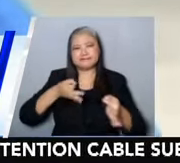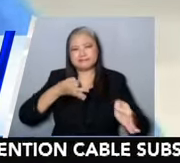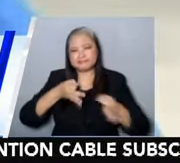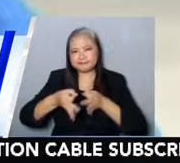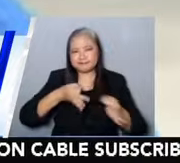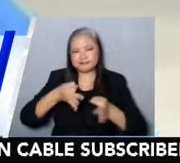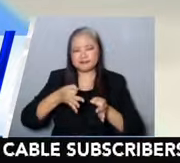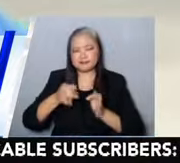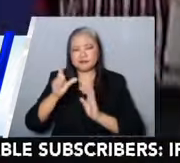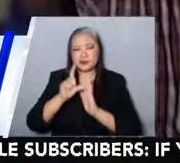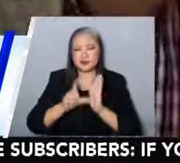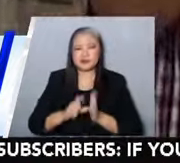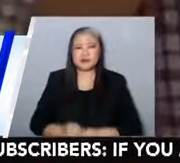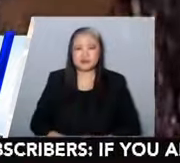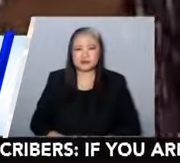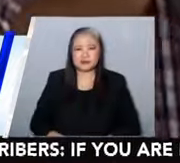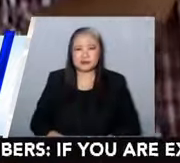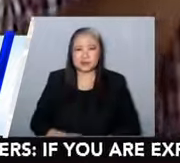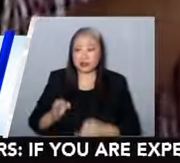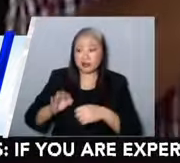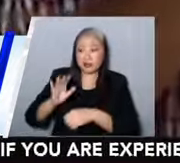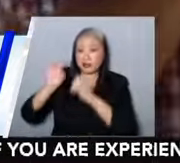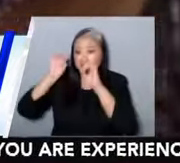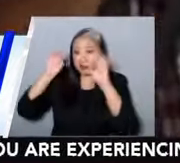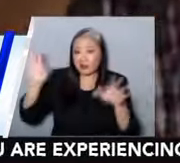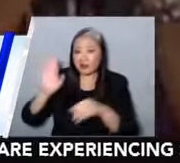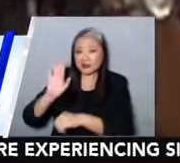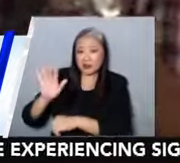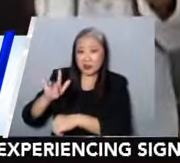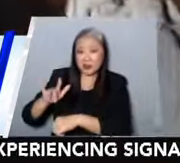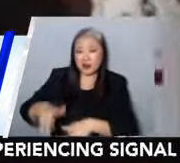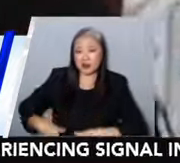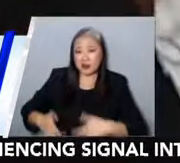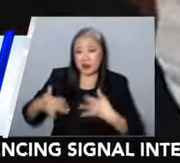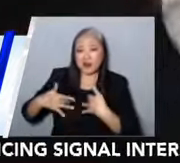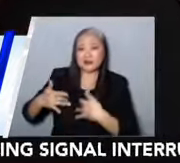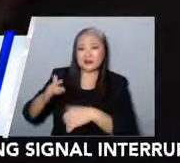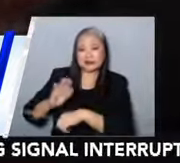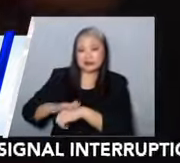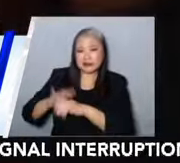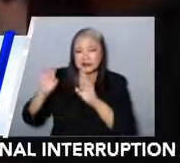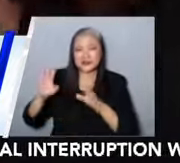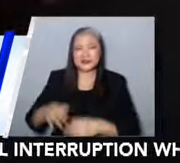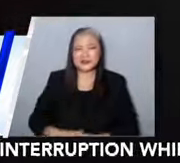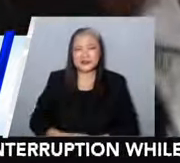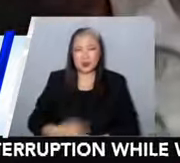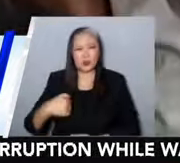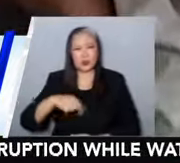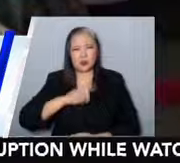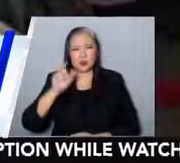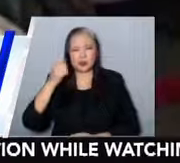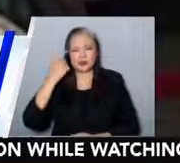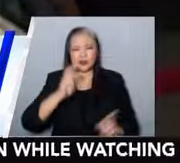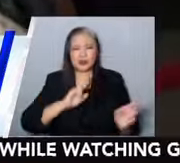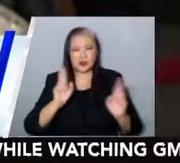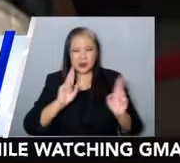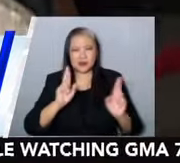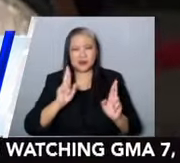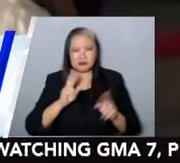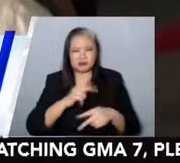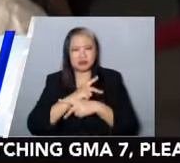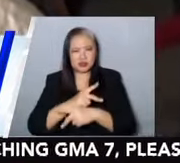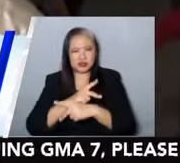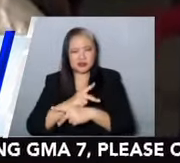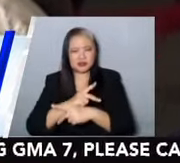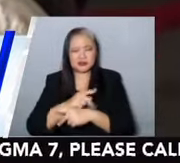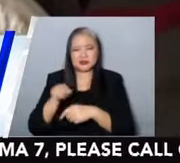banta ng kanyang buhay ang kinatakutan niya, ready naman siguro yung gobyerno natin na protektahan siya habang nasa